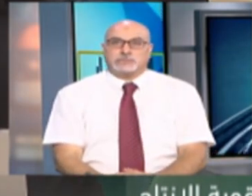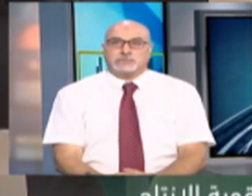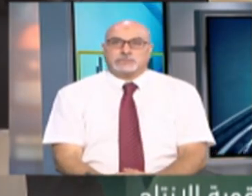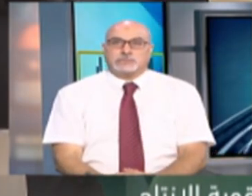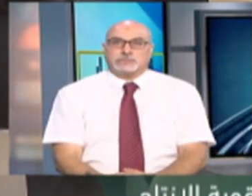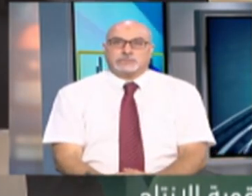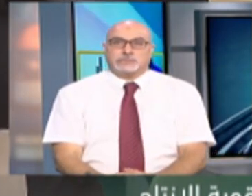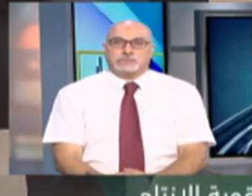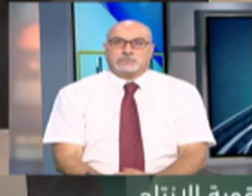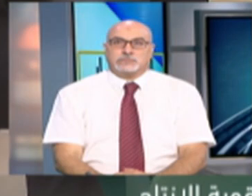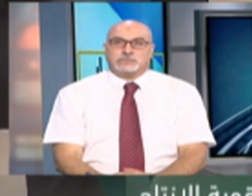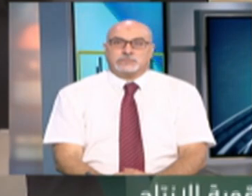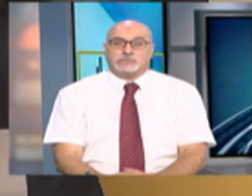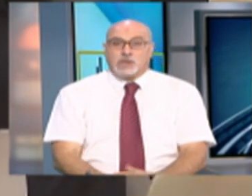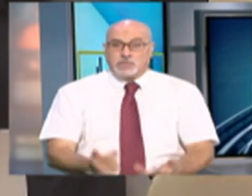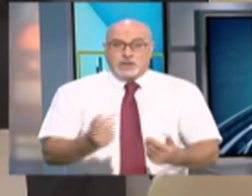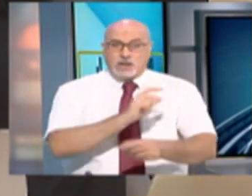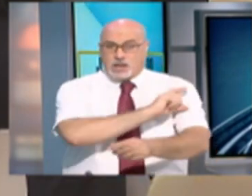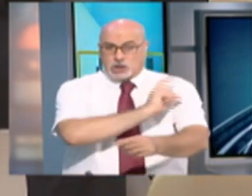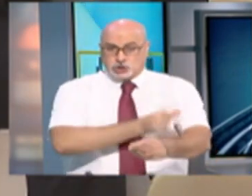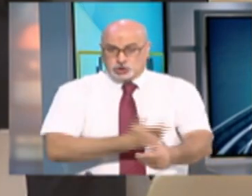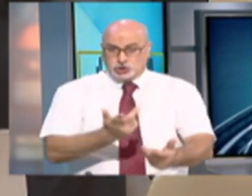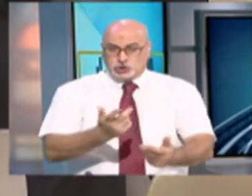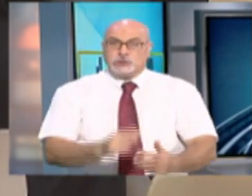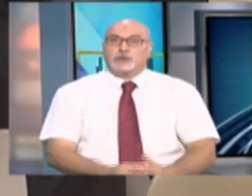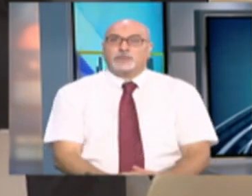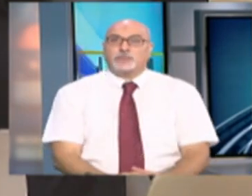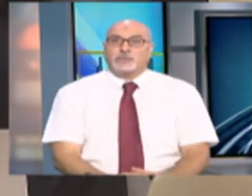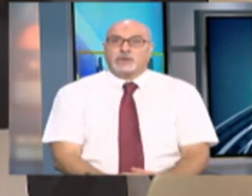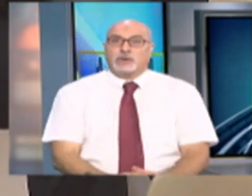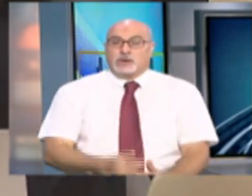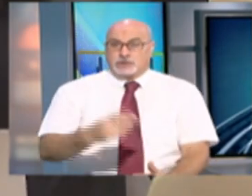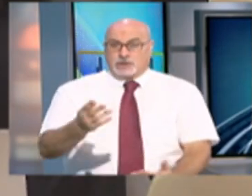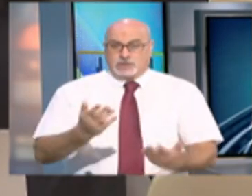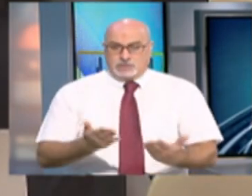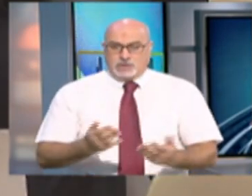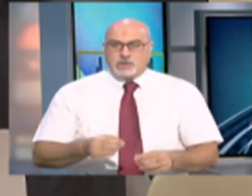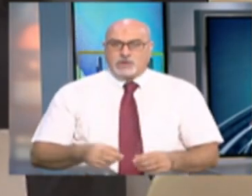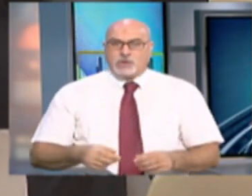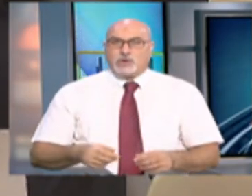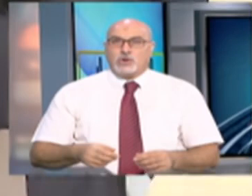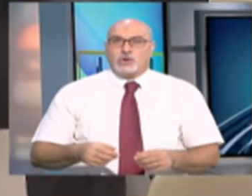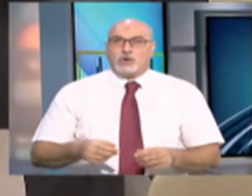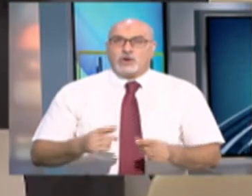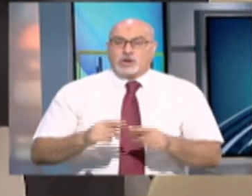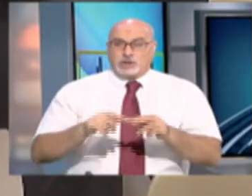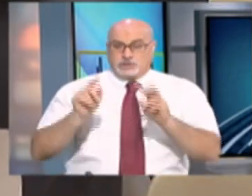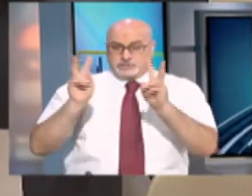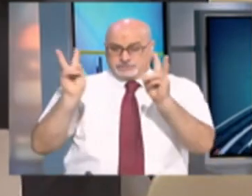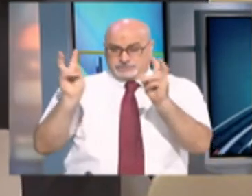الطاقة المنتوجة من الطاقة الحفرية هذه يعني راهم يقلصوا فيها